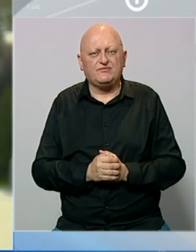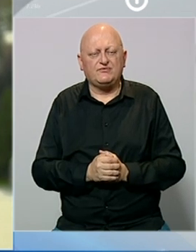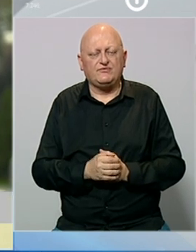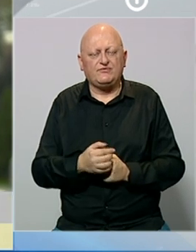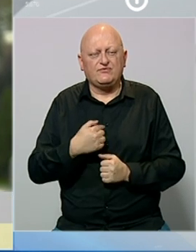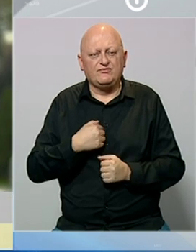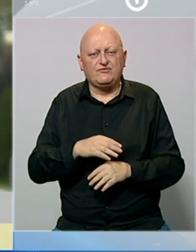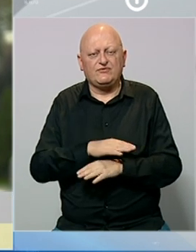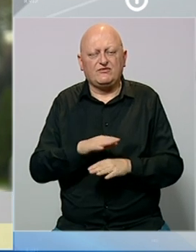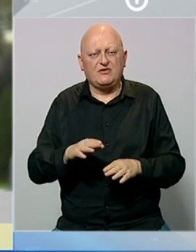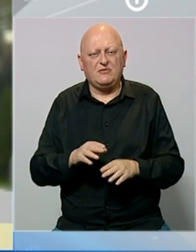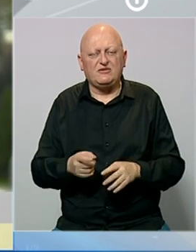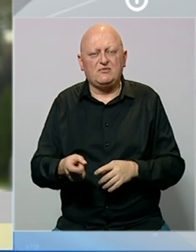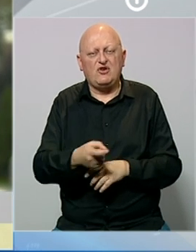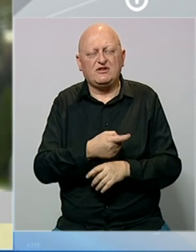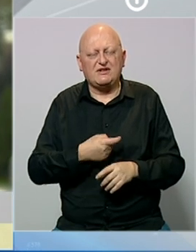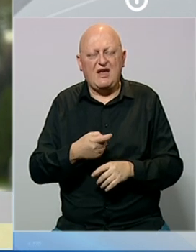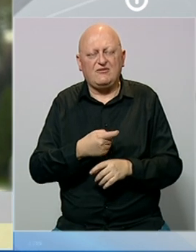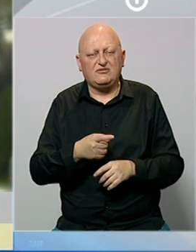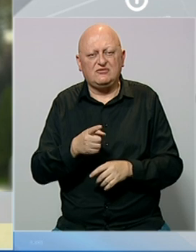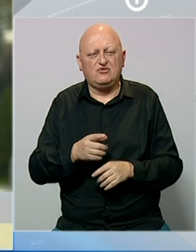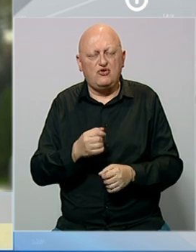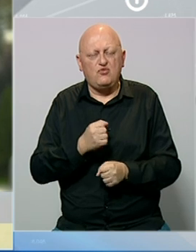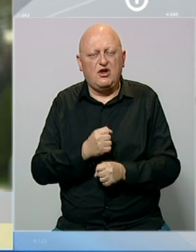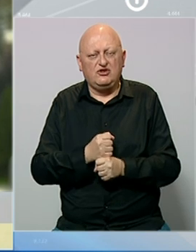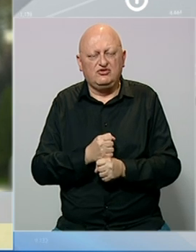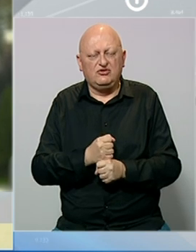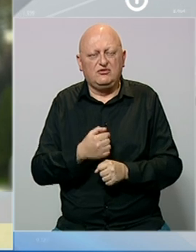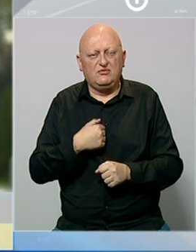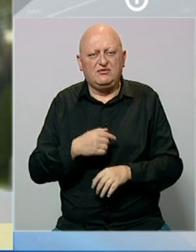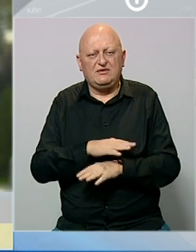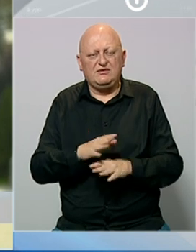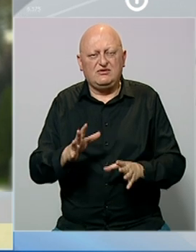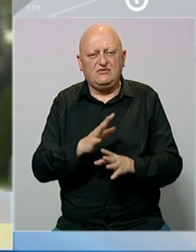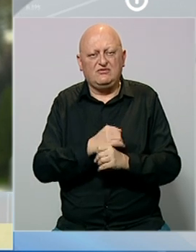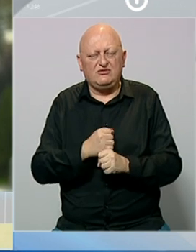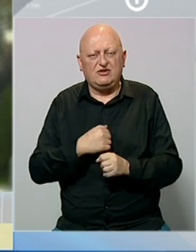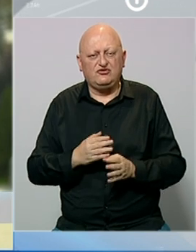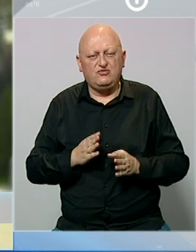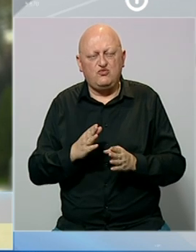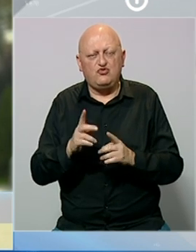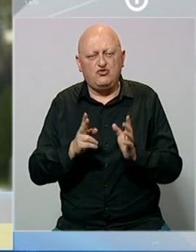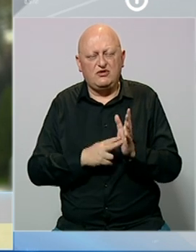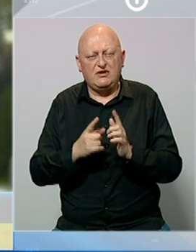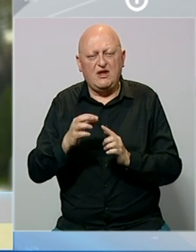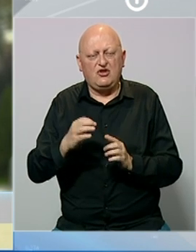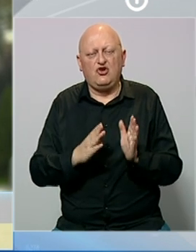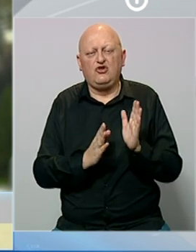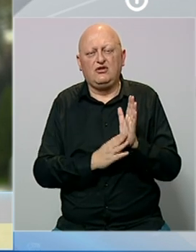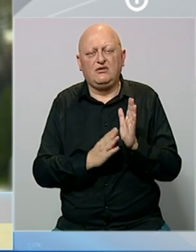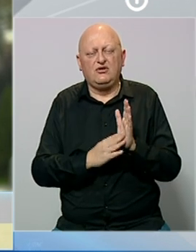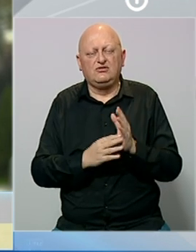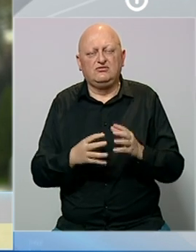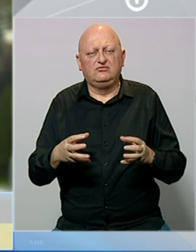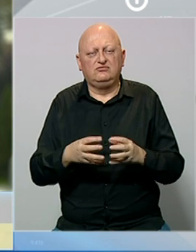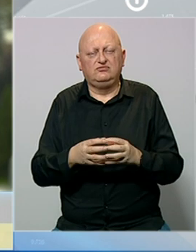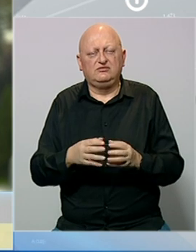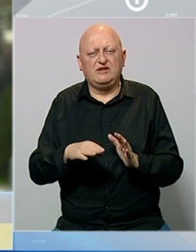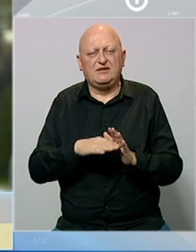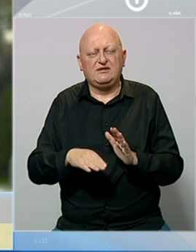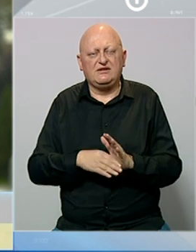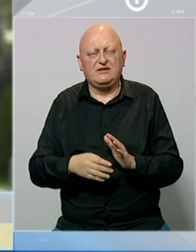Mi smo već de facto saveznici, to je već postignuto. Mi smo već završili naš put u NATO. Dokazali smo kompatibilnost sa